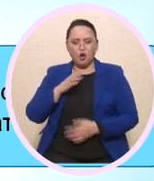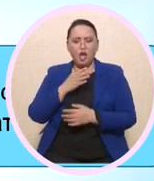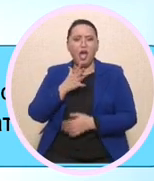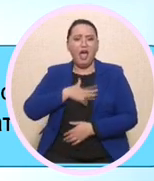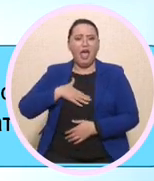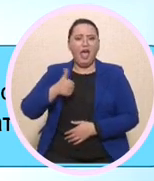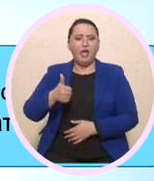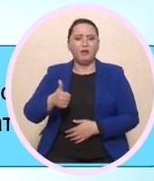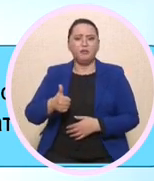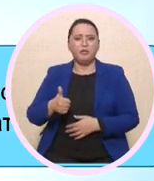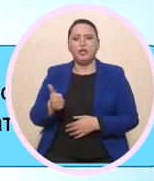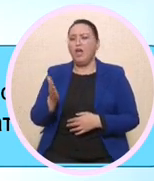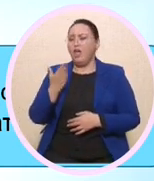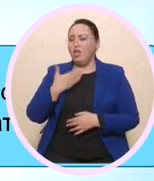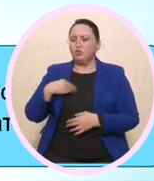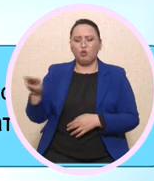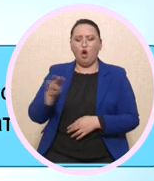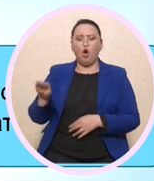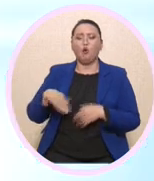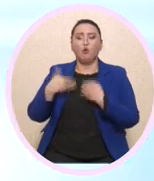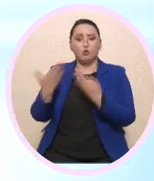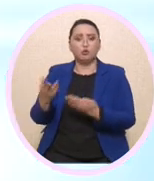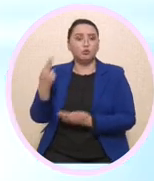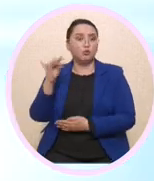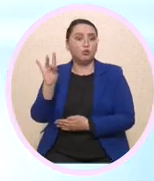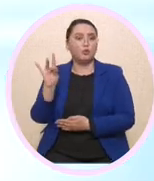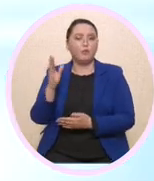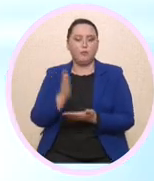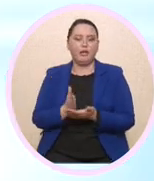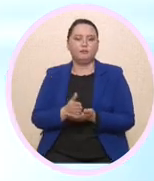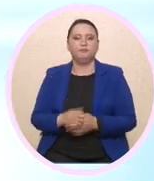дэвсэж өгсөн дүр юм аа. Гэртэ